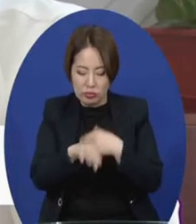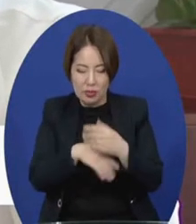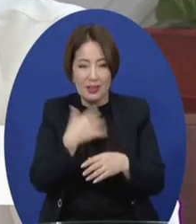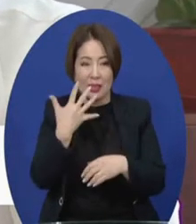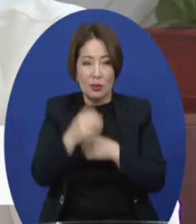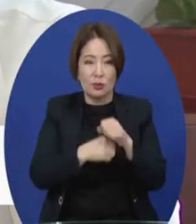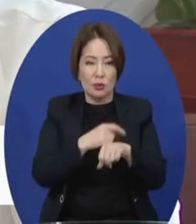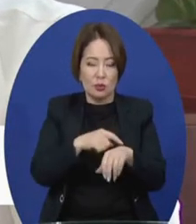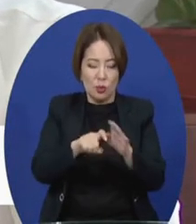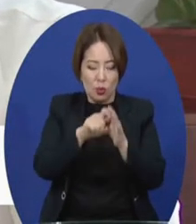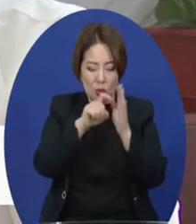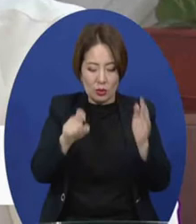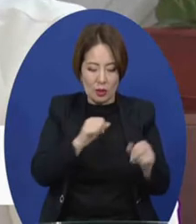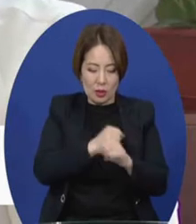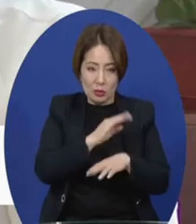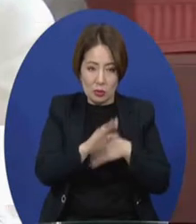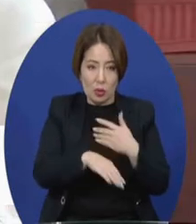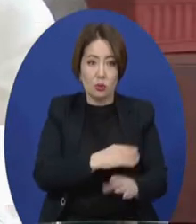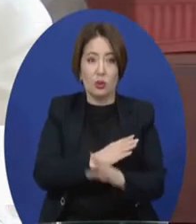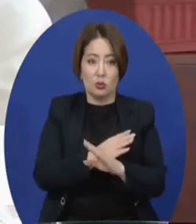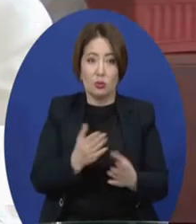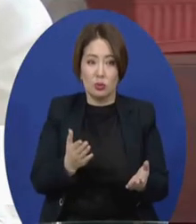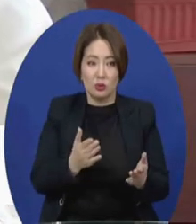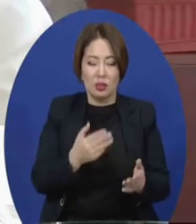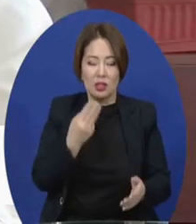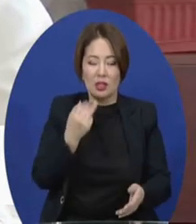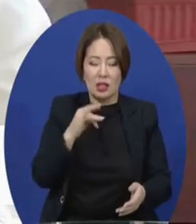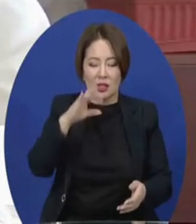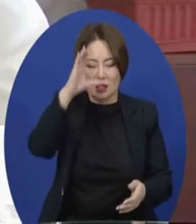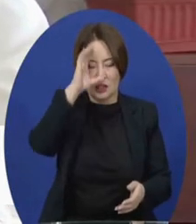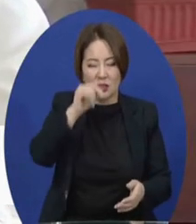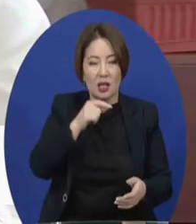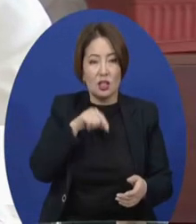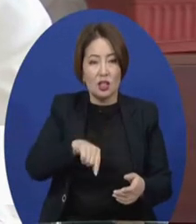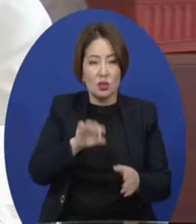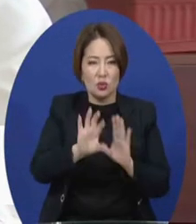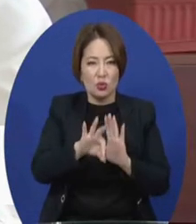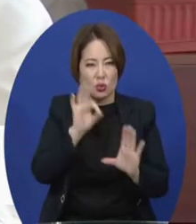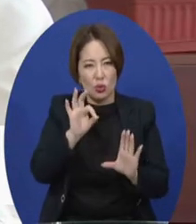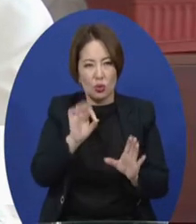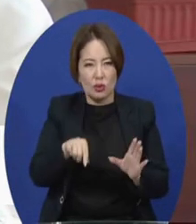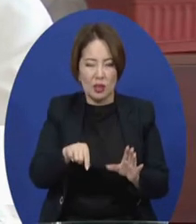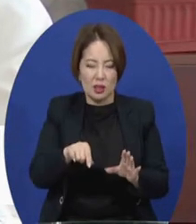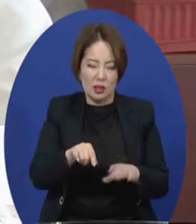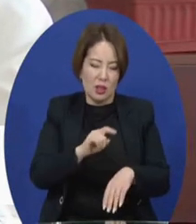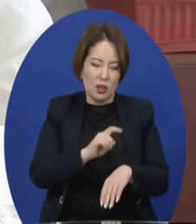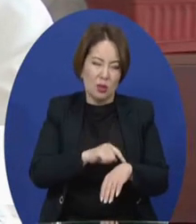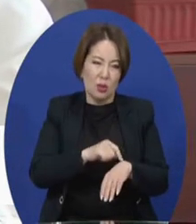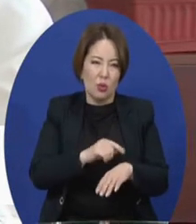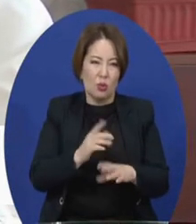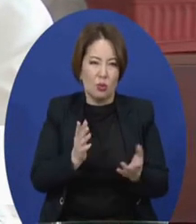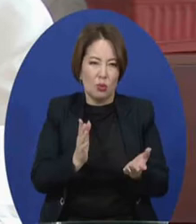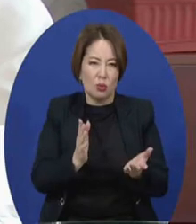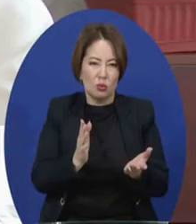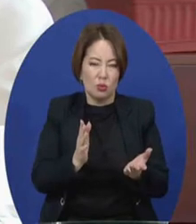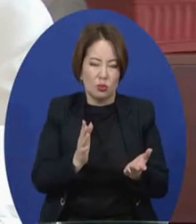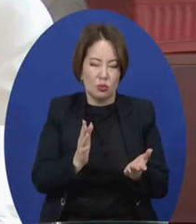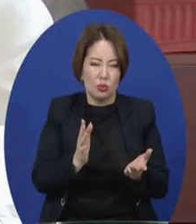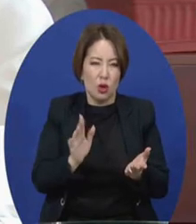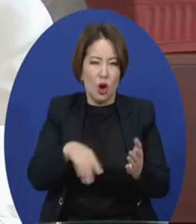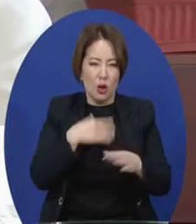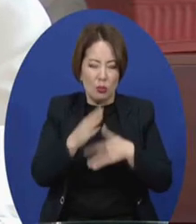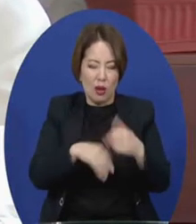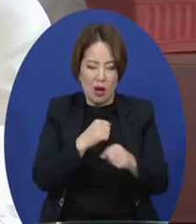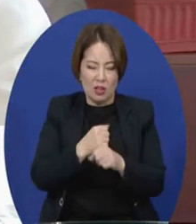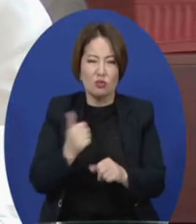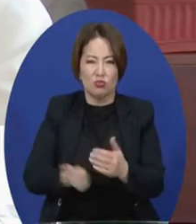хэмжээнд өөрийнхөө зохих үүргээ гүйцэтгэлээ гэж шатар сайдад бол энэ суглааг одоо тодорхой хугацаар өөрийнхөө одоо гүйцэтгэх